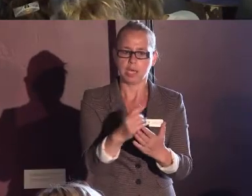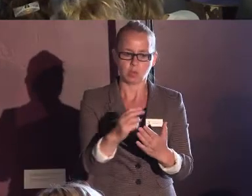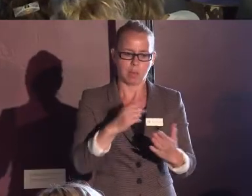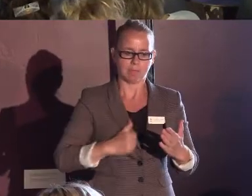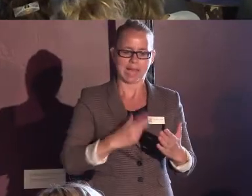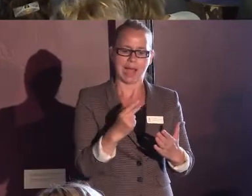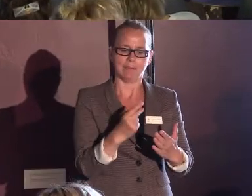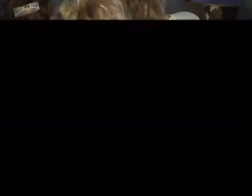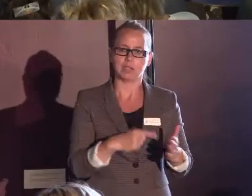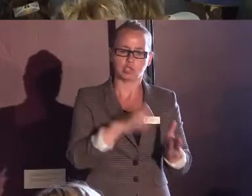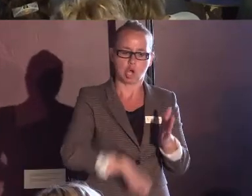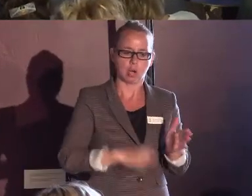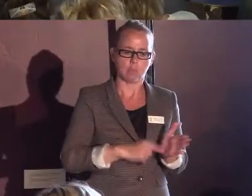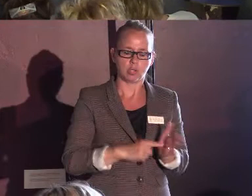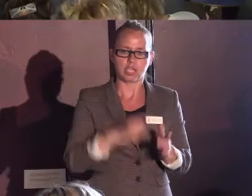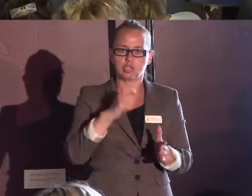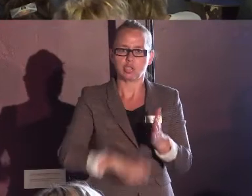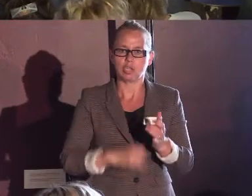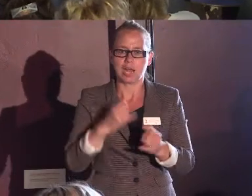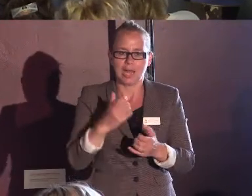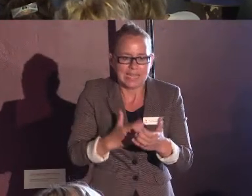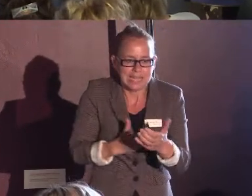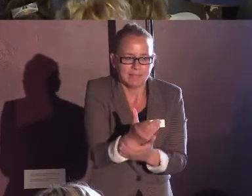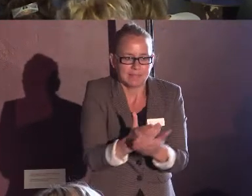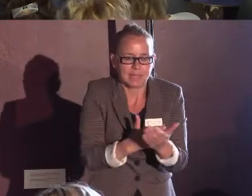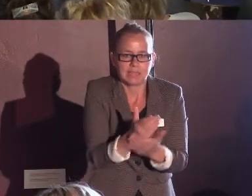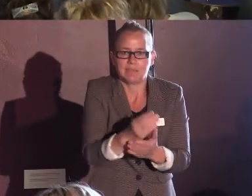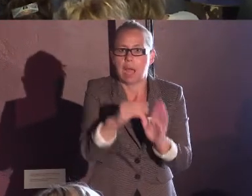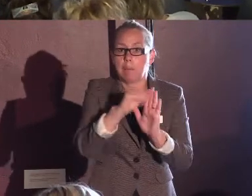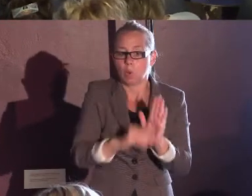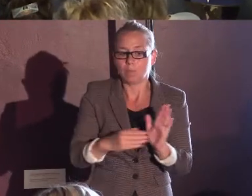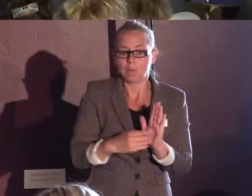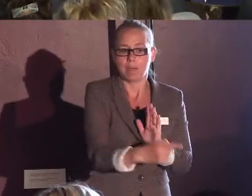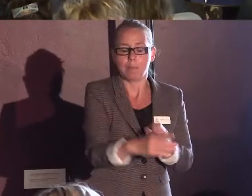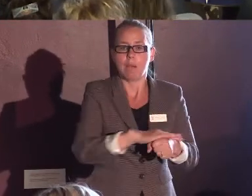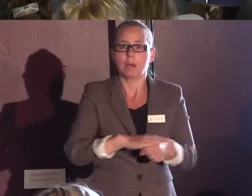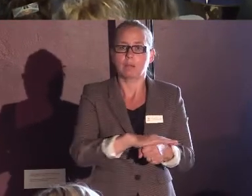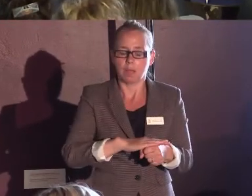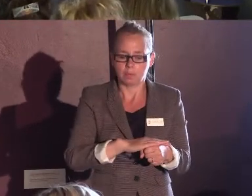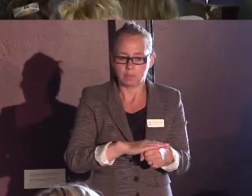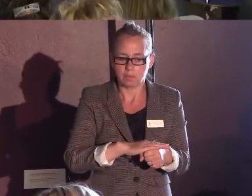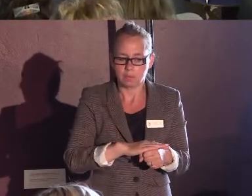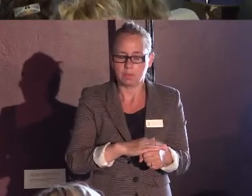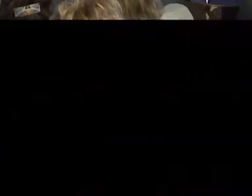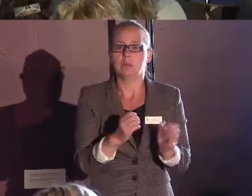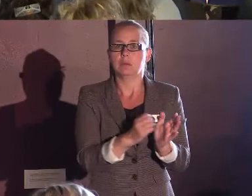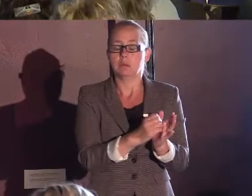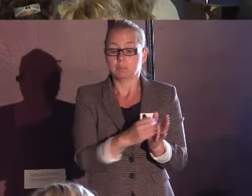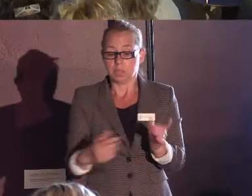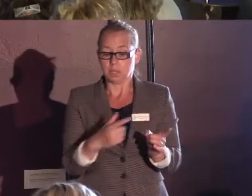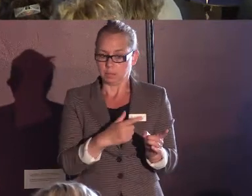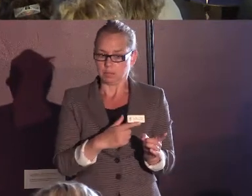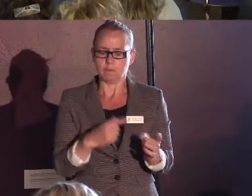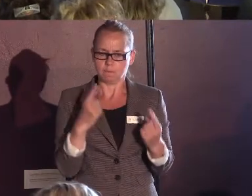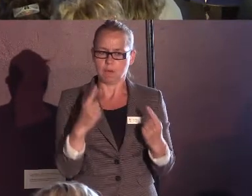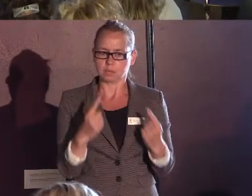utgångspunkt för att skapa interaktiv underhållning eller interaktiva applikationer för den marknaden. Och det här har resulterat i faktiskt